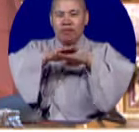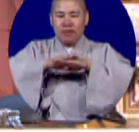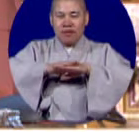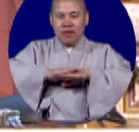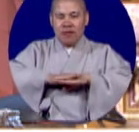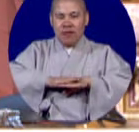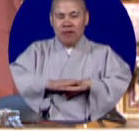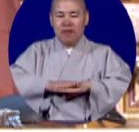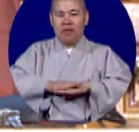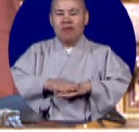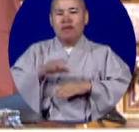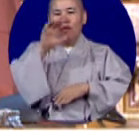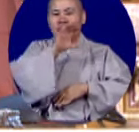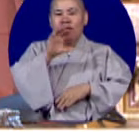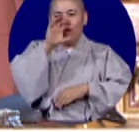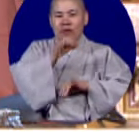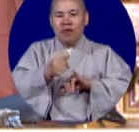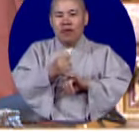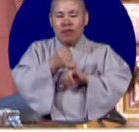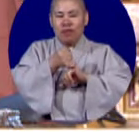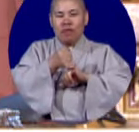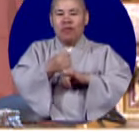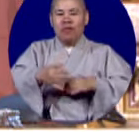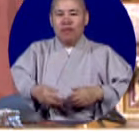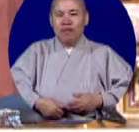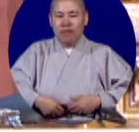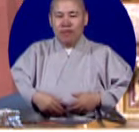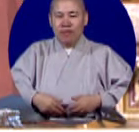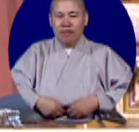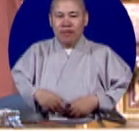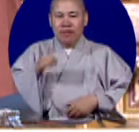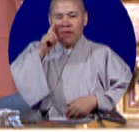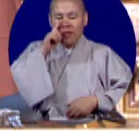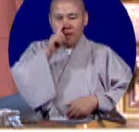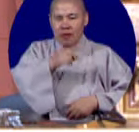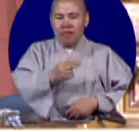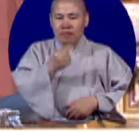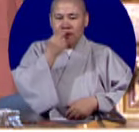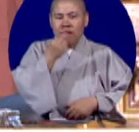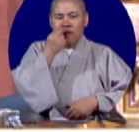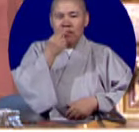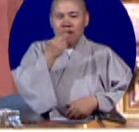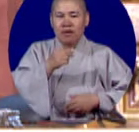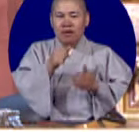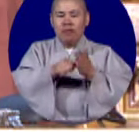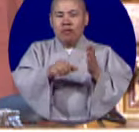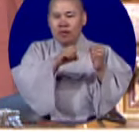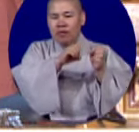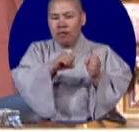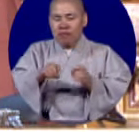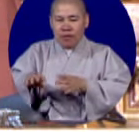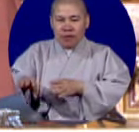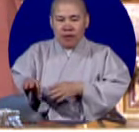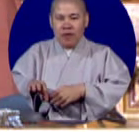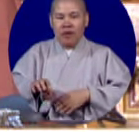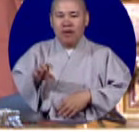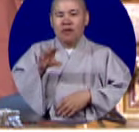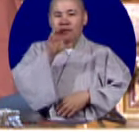돼요. 그게 집안으로 말하면 고약한 냄새나는 물건 치우는 거예요. 그 냄새나는 방에 누가 들어갑니까?